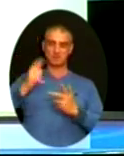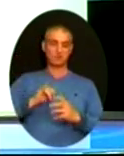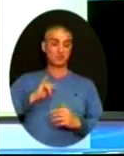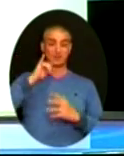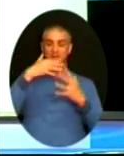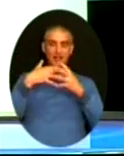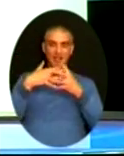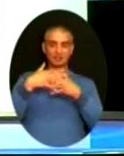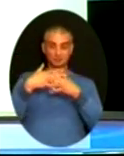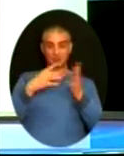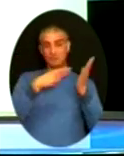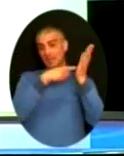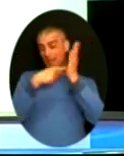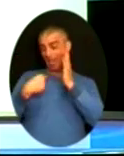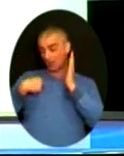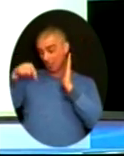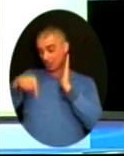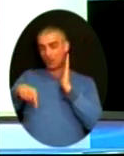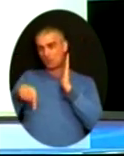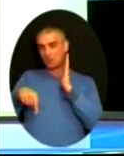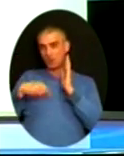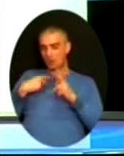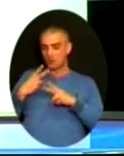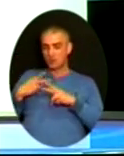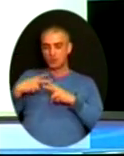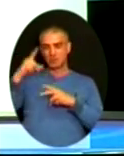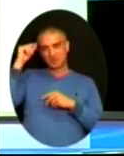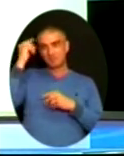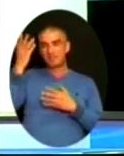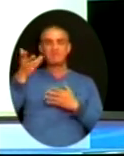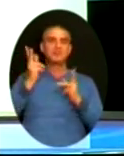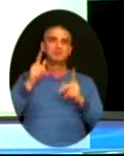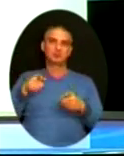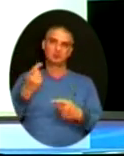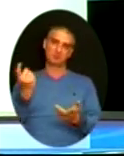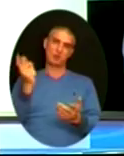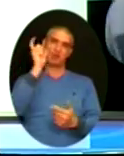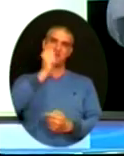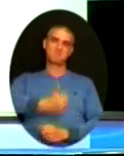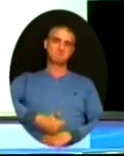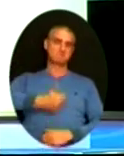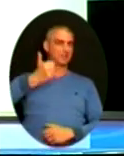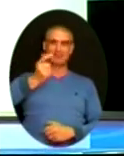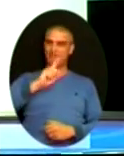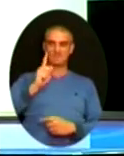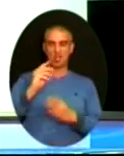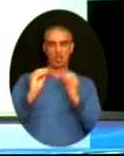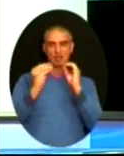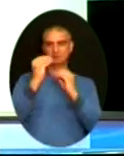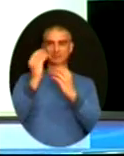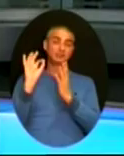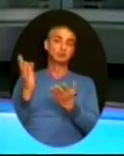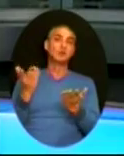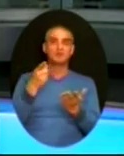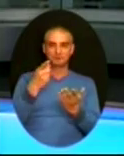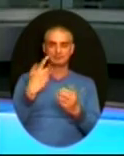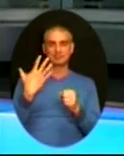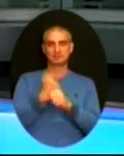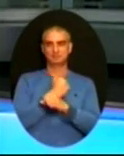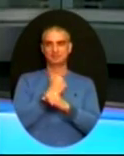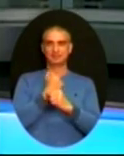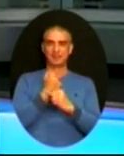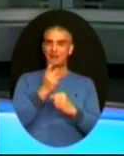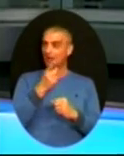לארצות הברית כדי להראות לנו כאן, הנודניקים מתל אביב, שיש כאן עסק עם הנהיג, ולא עם איזה צעצוע שלהם, וזה משיג את